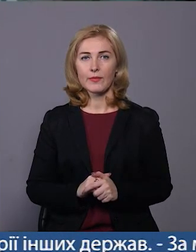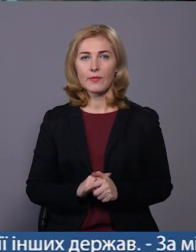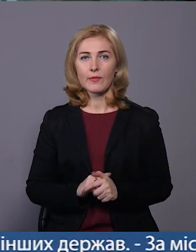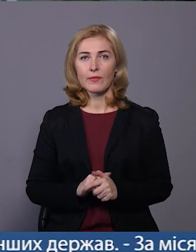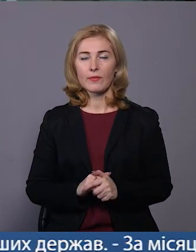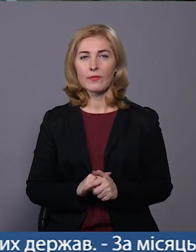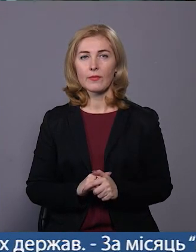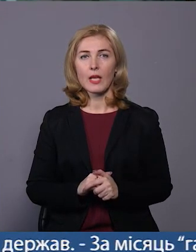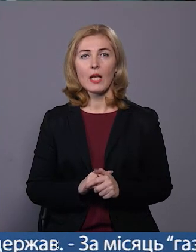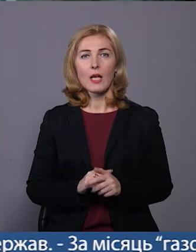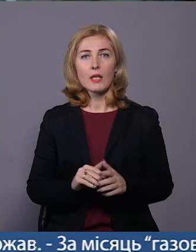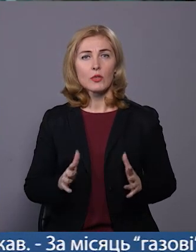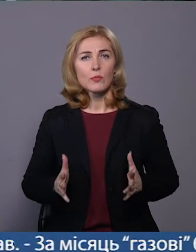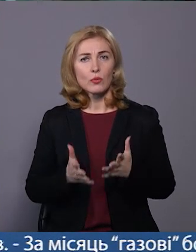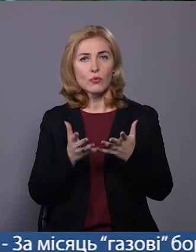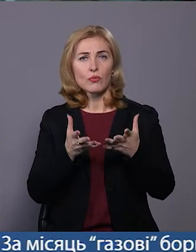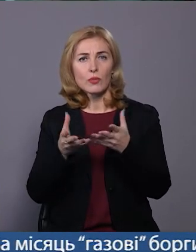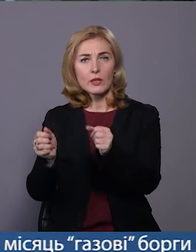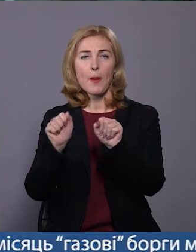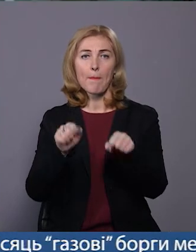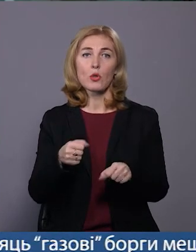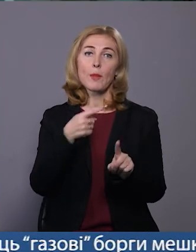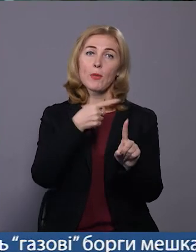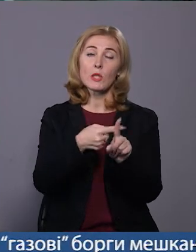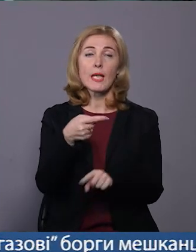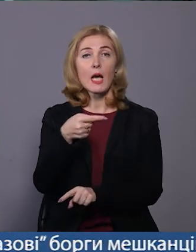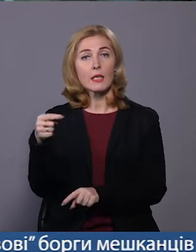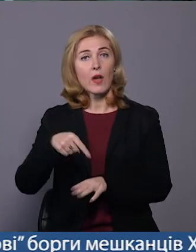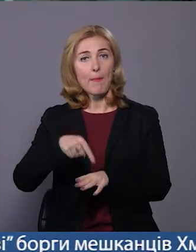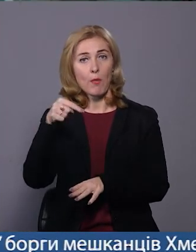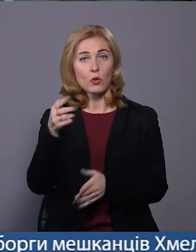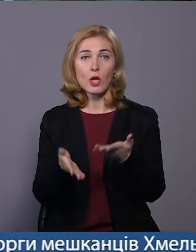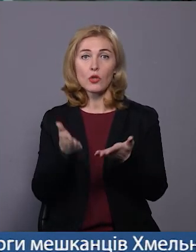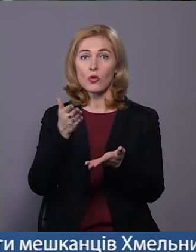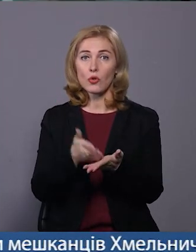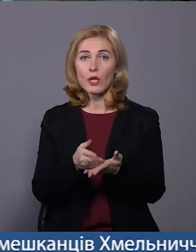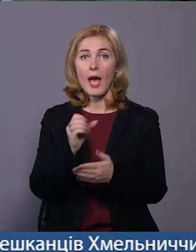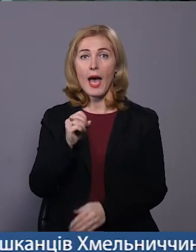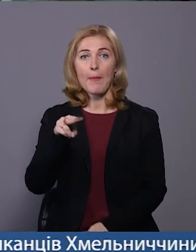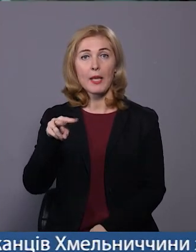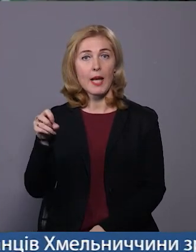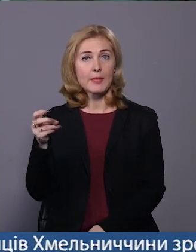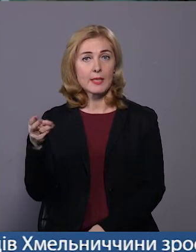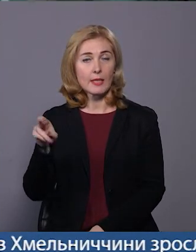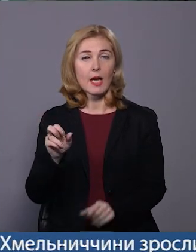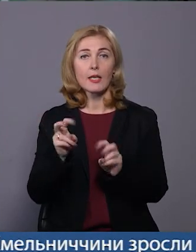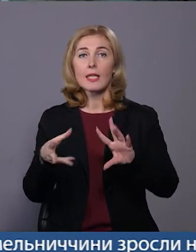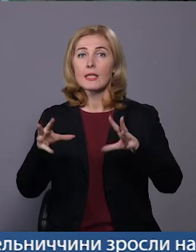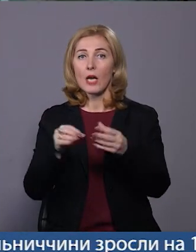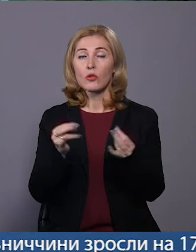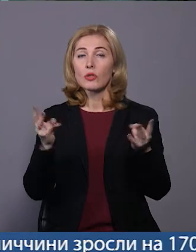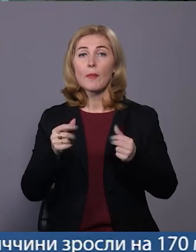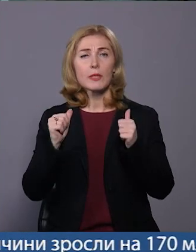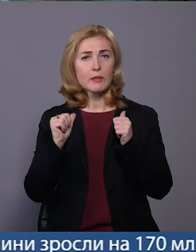Збуджувати можуть позитивні, негативні емоції, якщо це є вже епілепсія як діагноз, тут треба спокій мати.